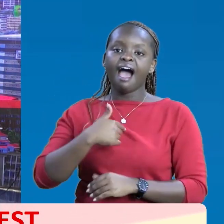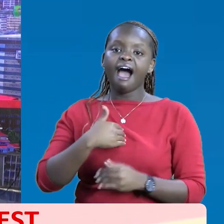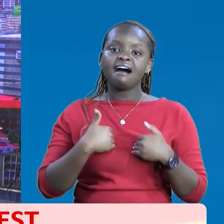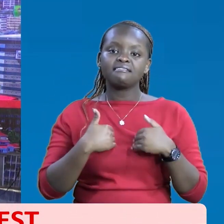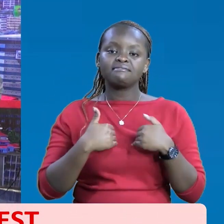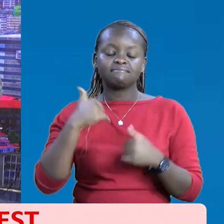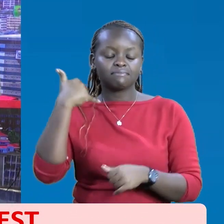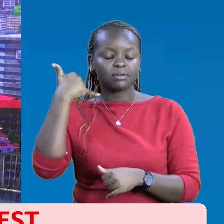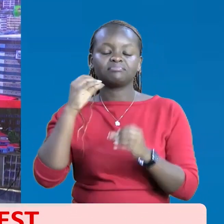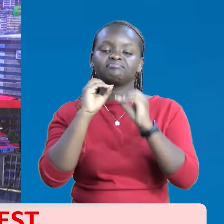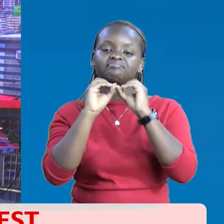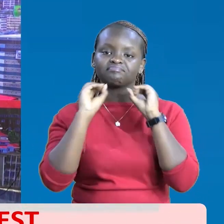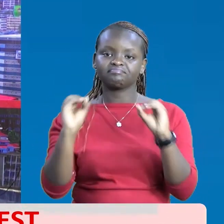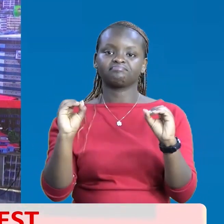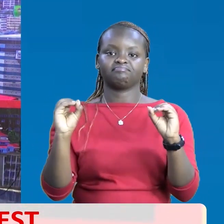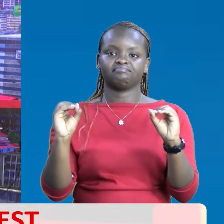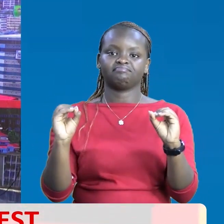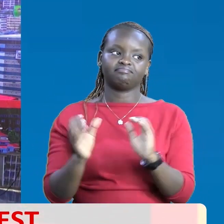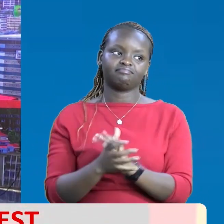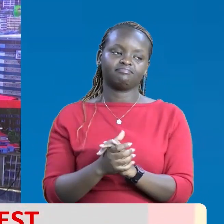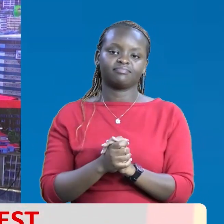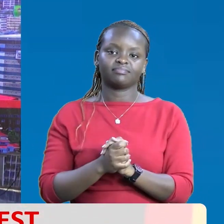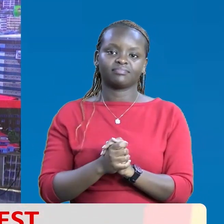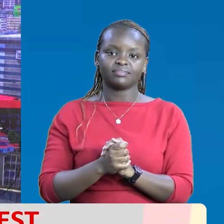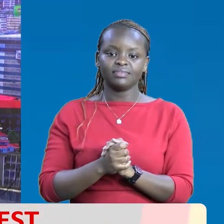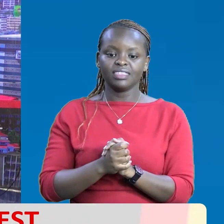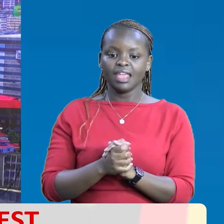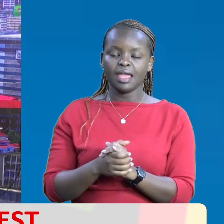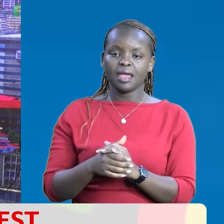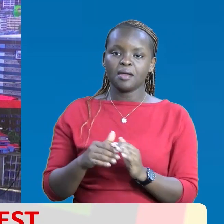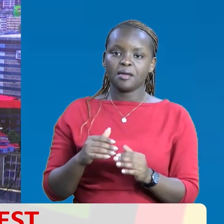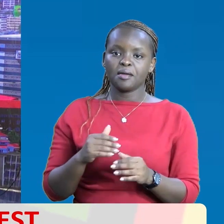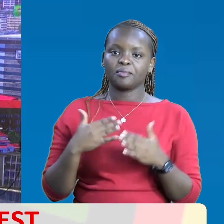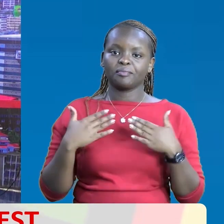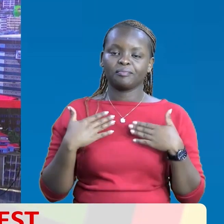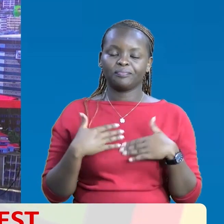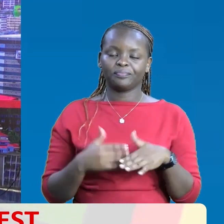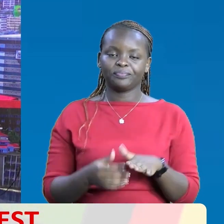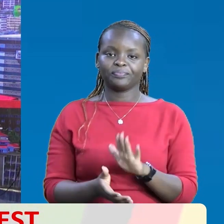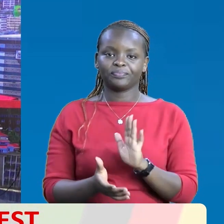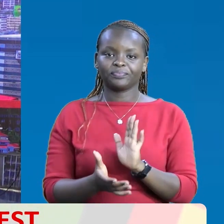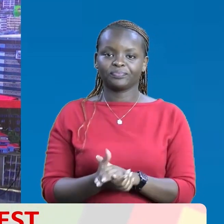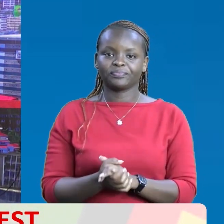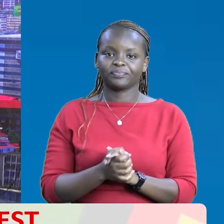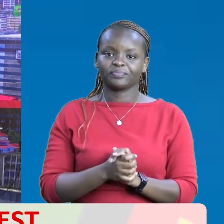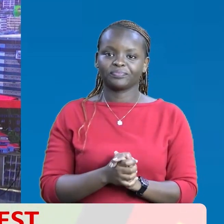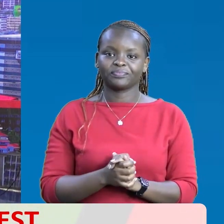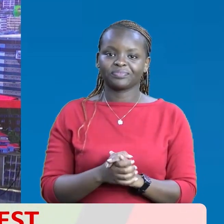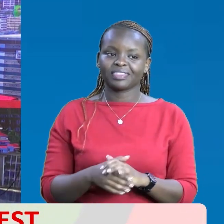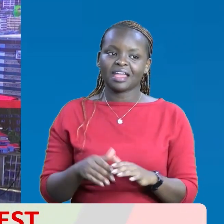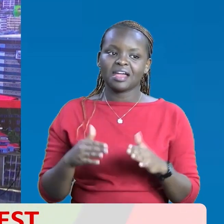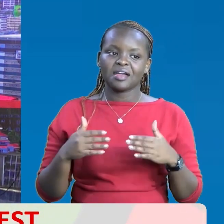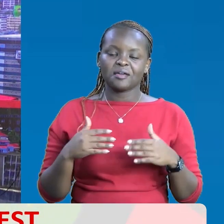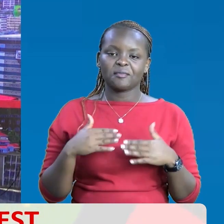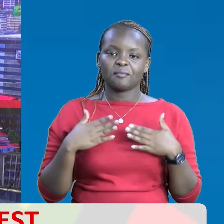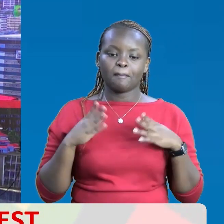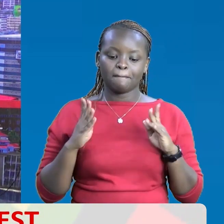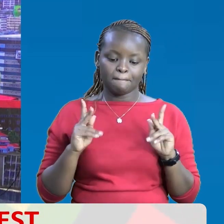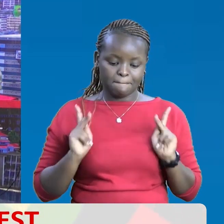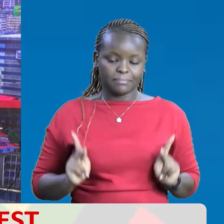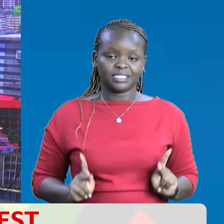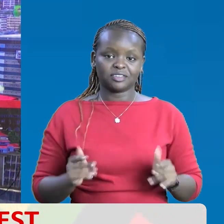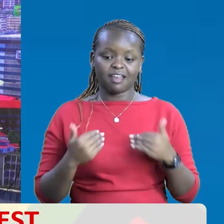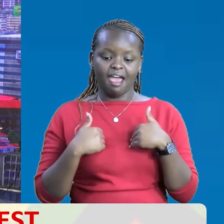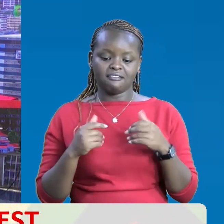Kwanza wale kabisa. Wale waseushikisha jambo by the way. Na kuna radio kake pale. Radio kake na katulituli. Ashaweka pale